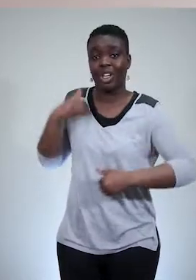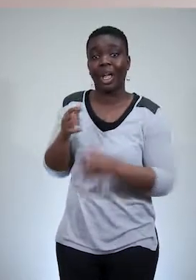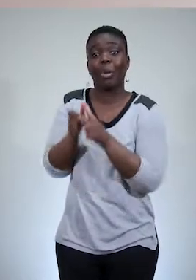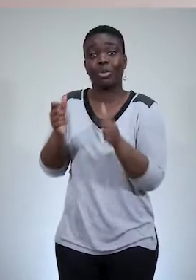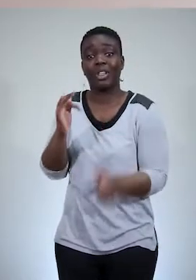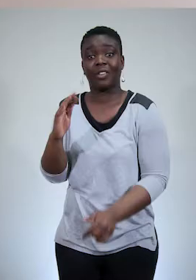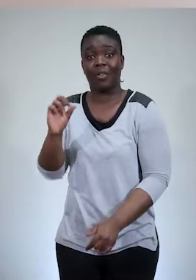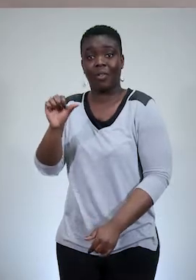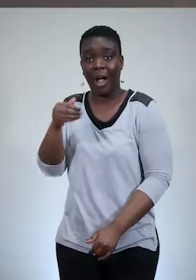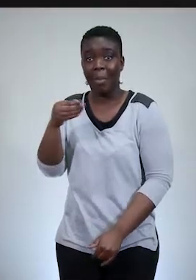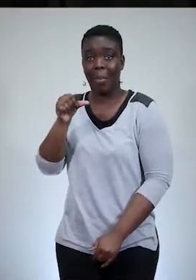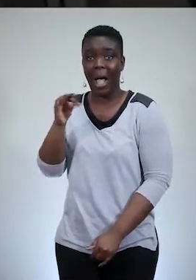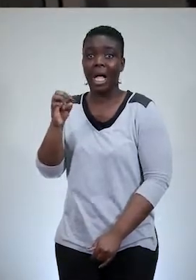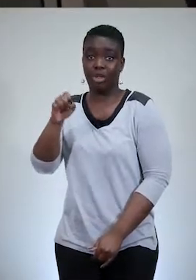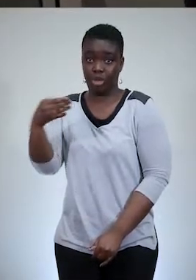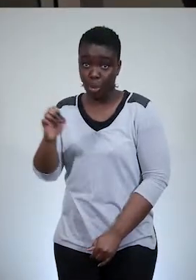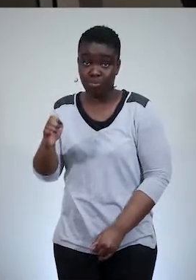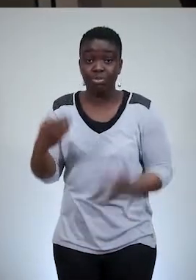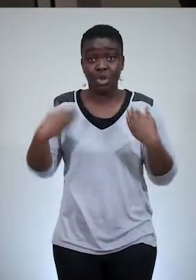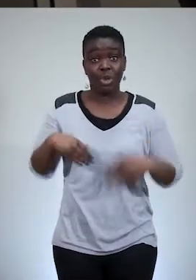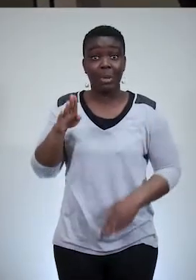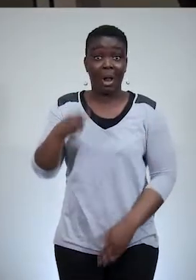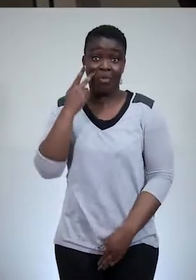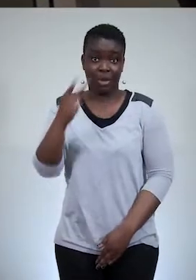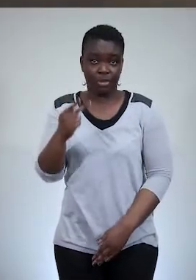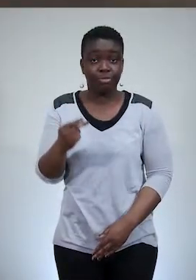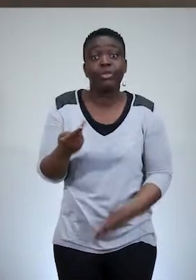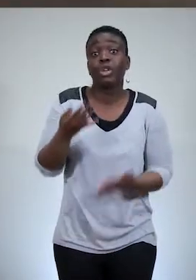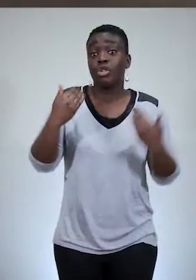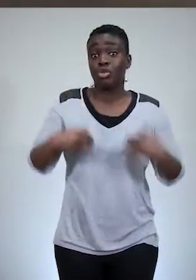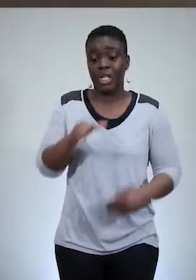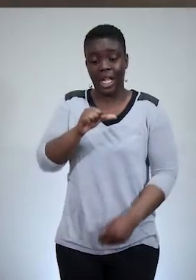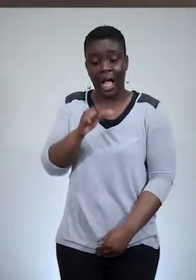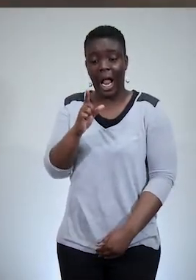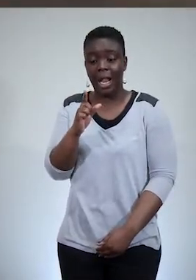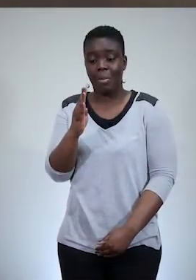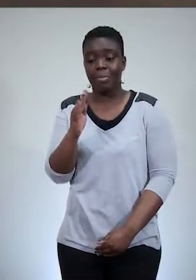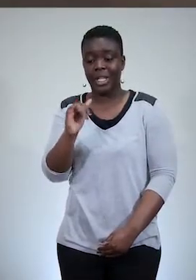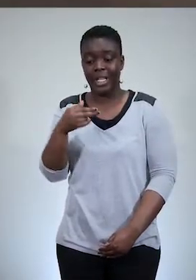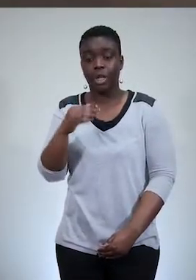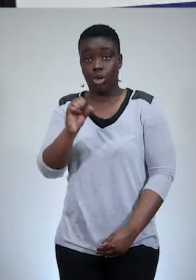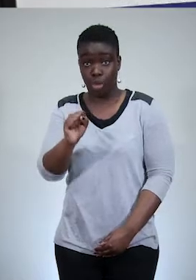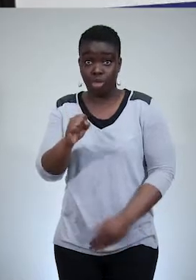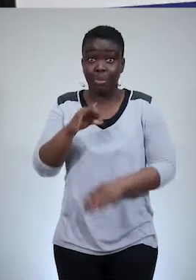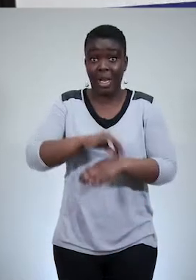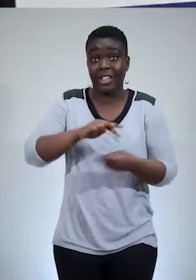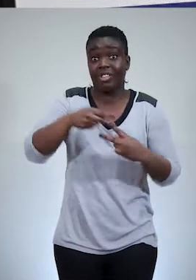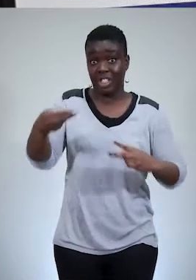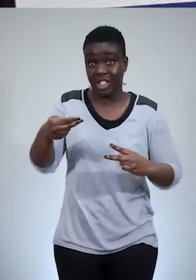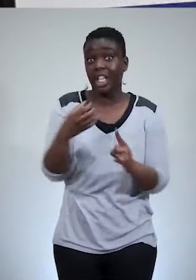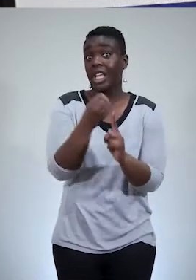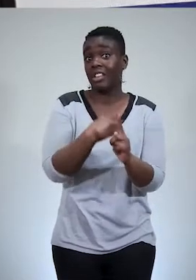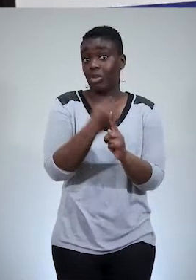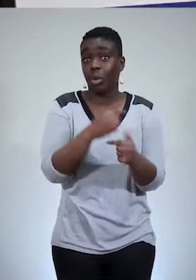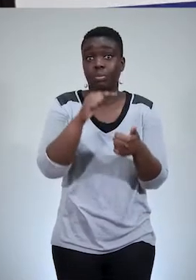La FEDE et la Fondation Harmonie Solidarité s'engagent pour promouvoir l'insertion professionnelle des jeunes avec un handicap sensoriel. Notre objectif,